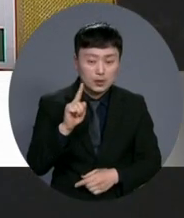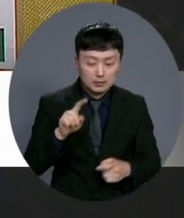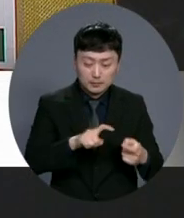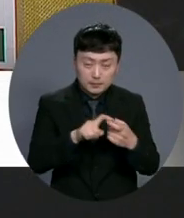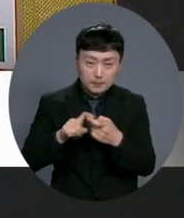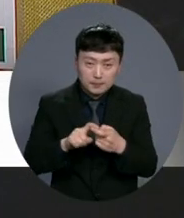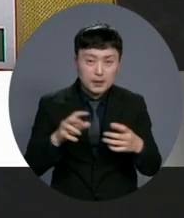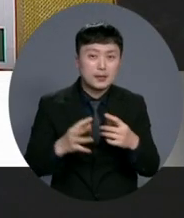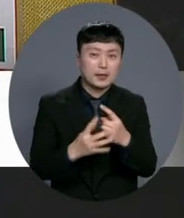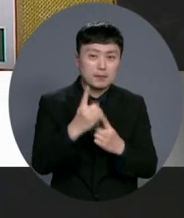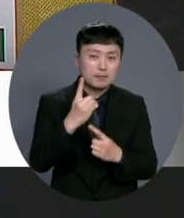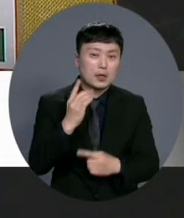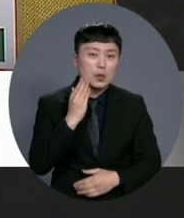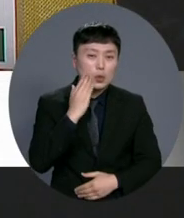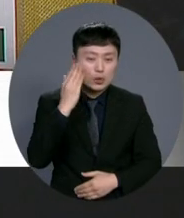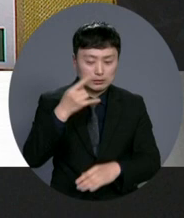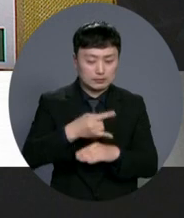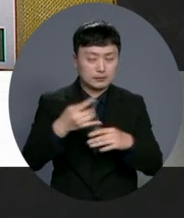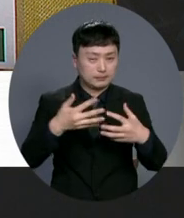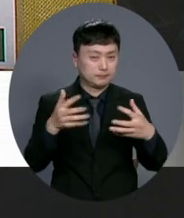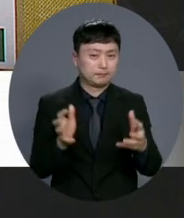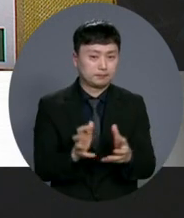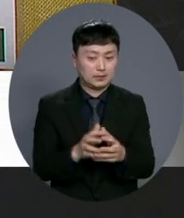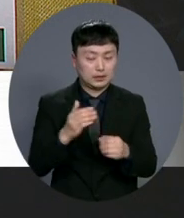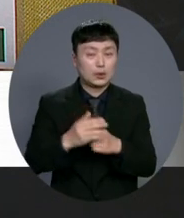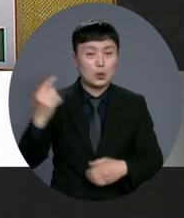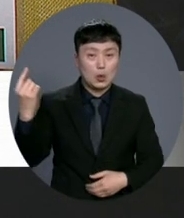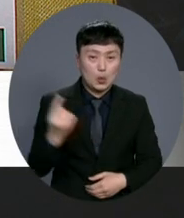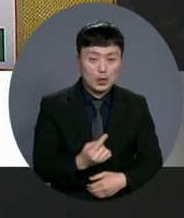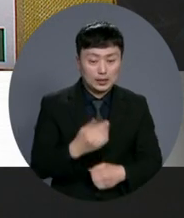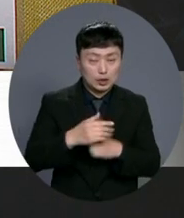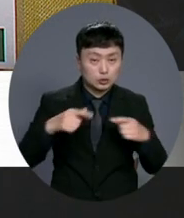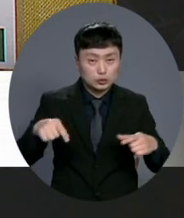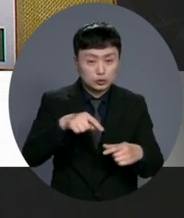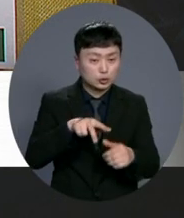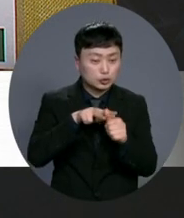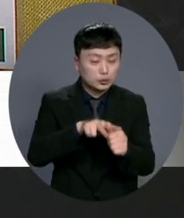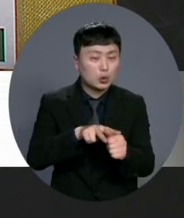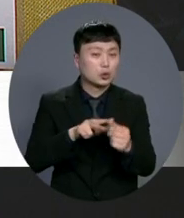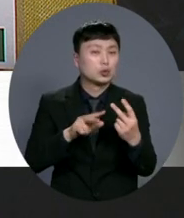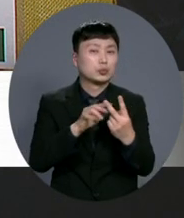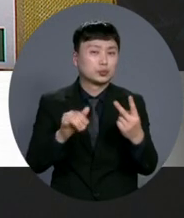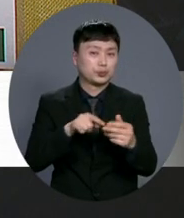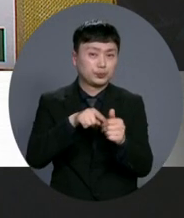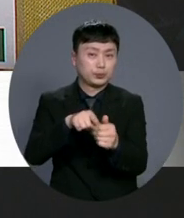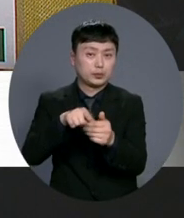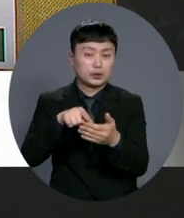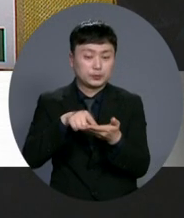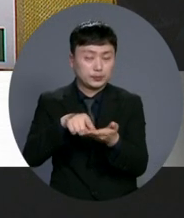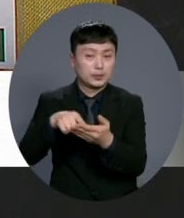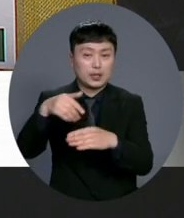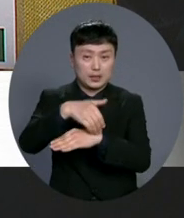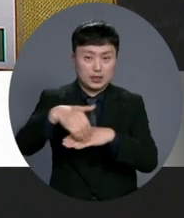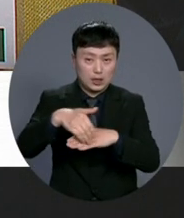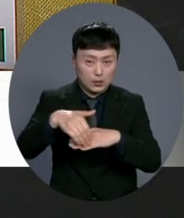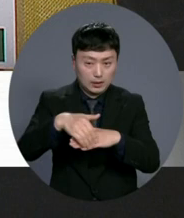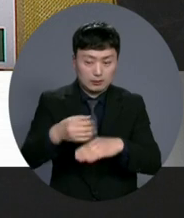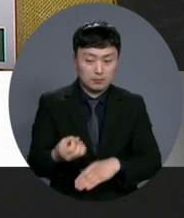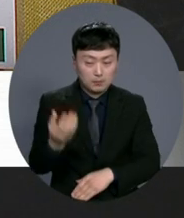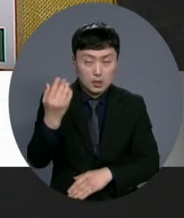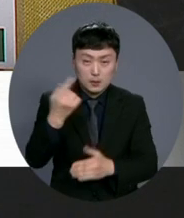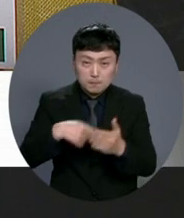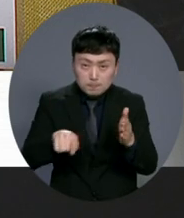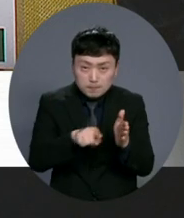찾아 선거 전략을 밝혔습니다. 대구에는 적어도 2명 이상의 후보를 내기로 했고 총선 승리를 위해서 민주당과의